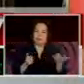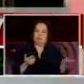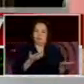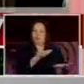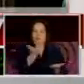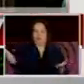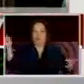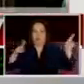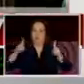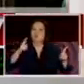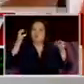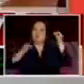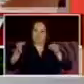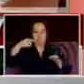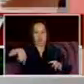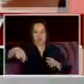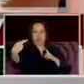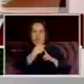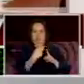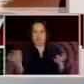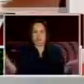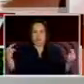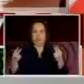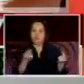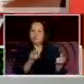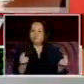ang maghatol sa ginagawa dito sa impeachment trial.